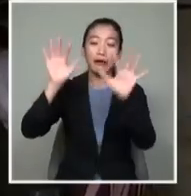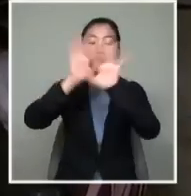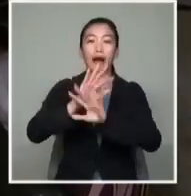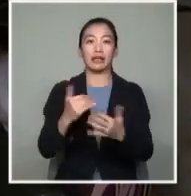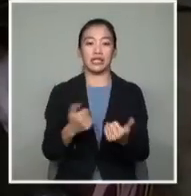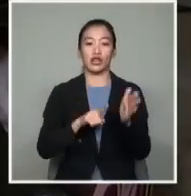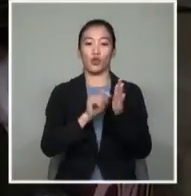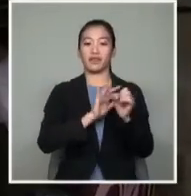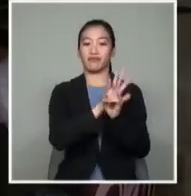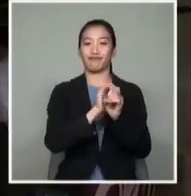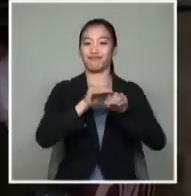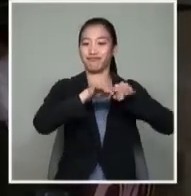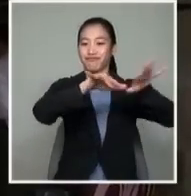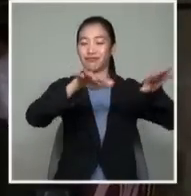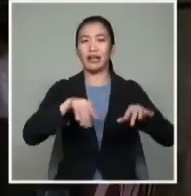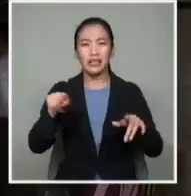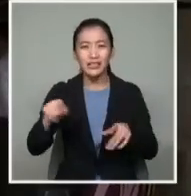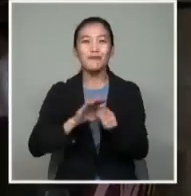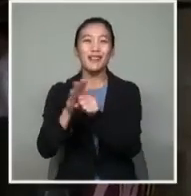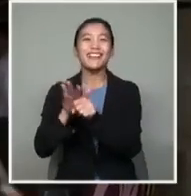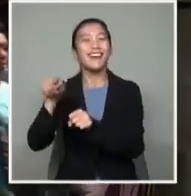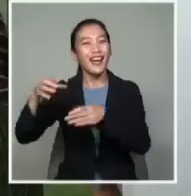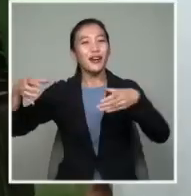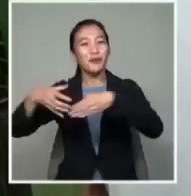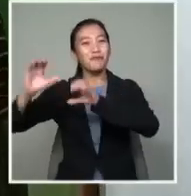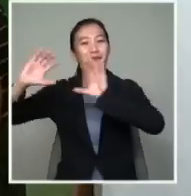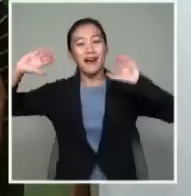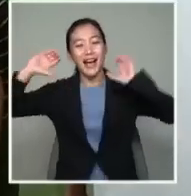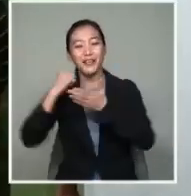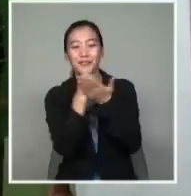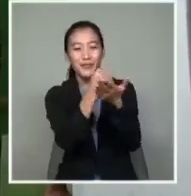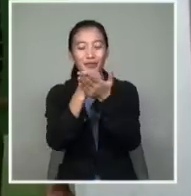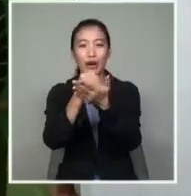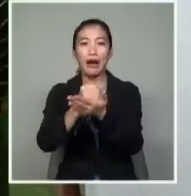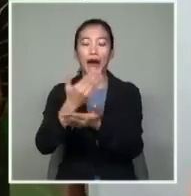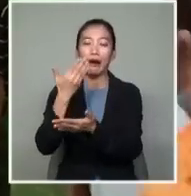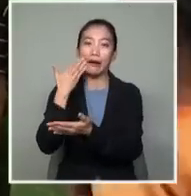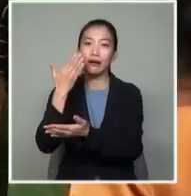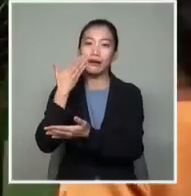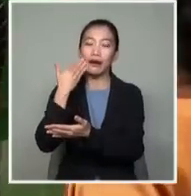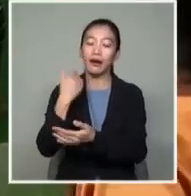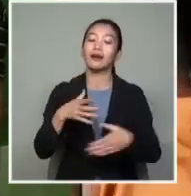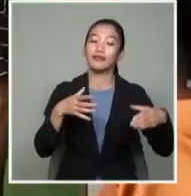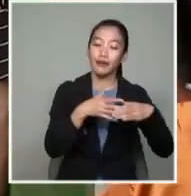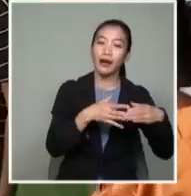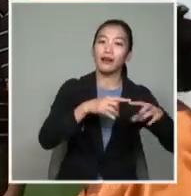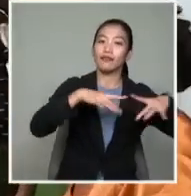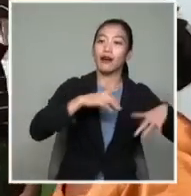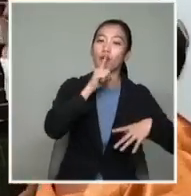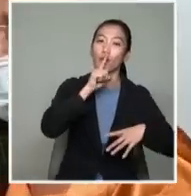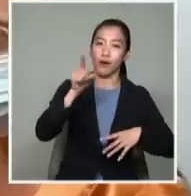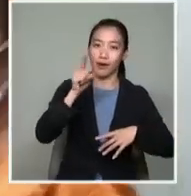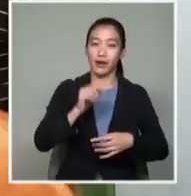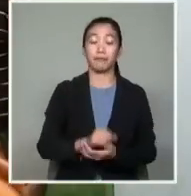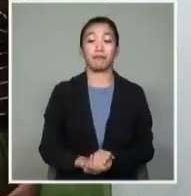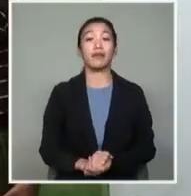าตัวเองเป็นผู้มากอบกู้ช่วยเหลือคนยากจนที่ได้รับผลกระทบจากโควิด-19พรรคฝ่ายค้านกล่าวหาบอกว่าพรรครัฐบาลยังคง